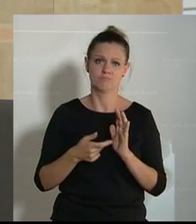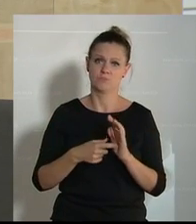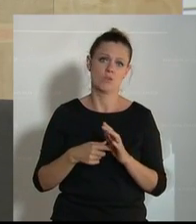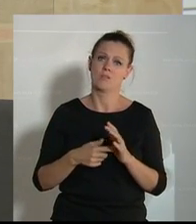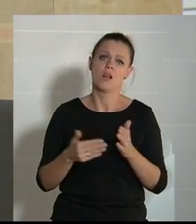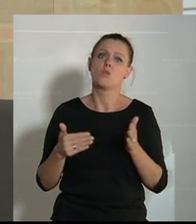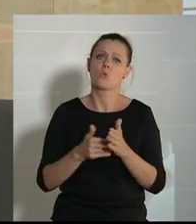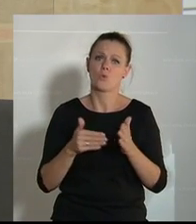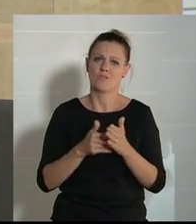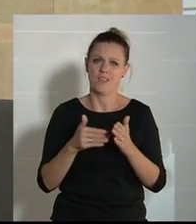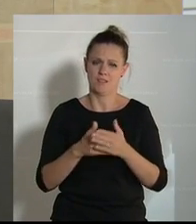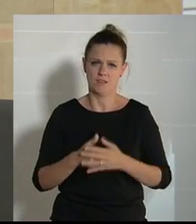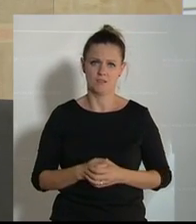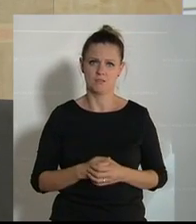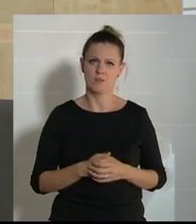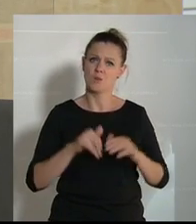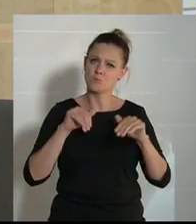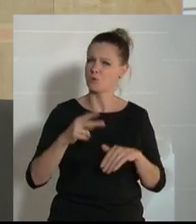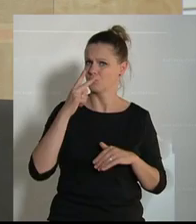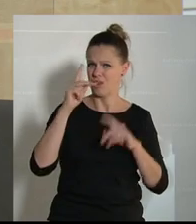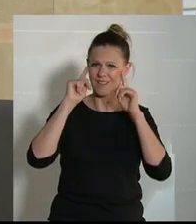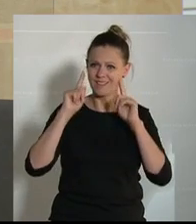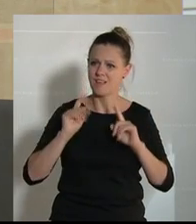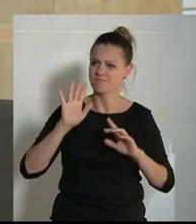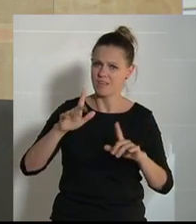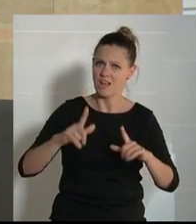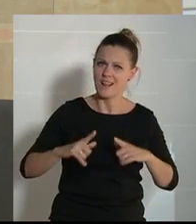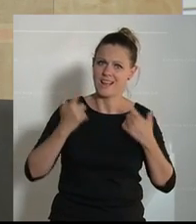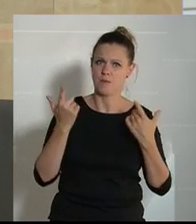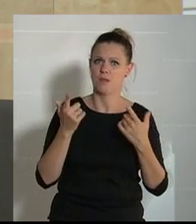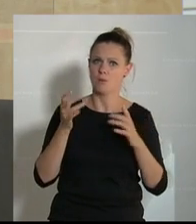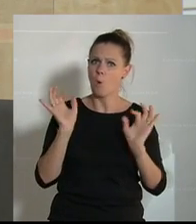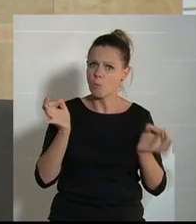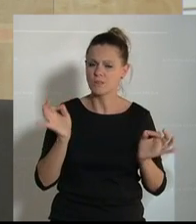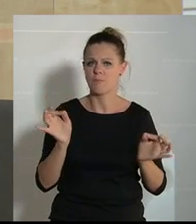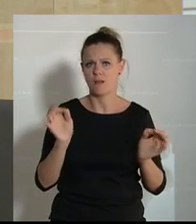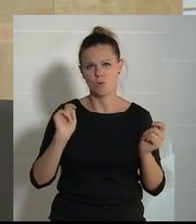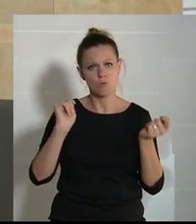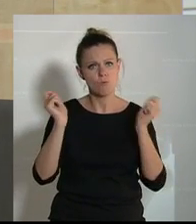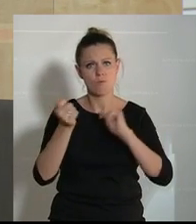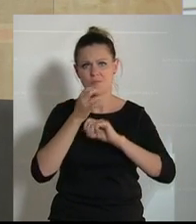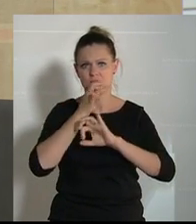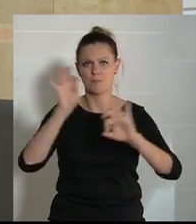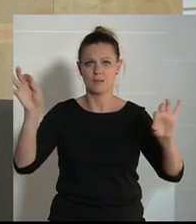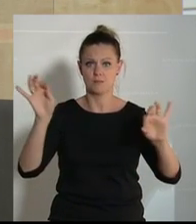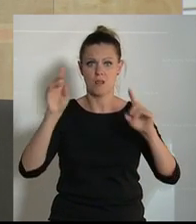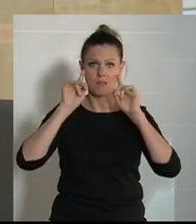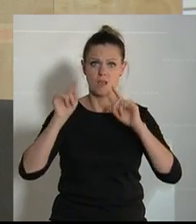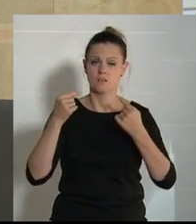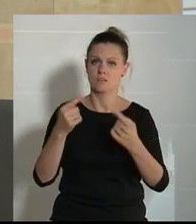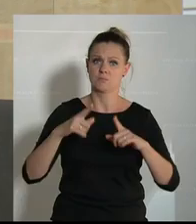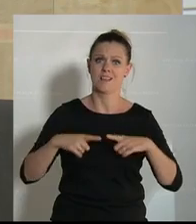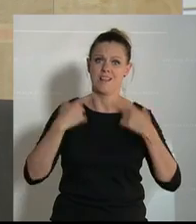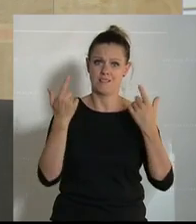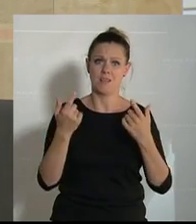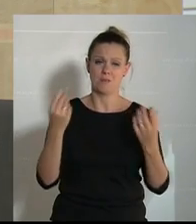über unser Verhältnis zu Tieren zu reden und es weiter zu optimieren und zu verbessern. Denn ja, Tiere sind Lebewesen, Tiere haben ein